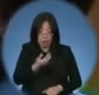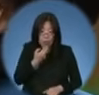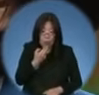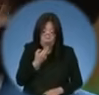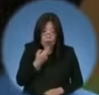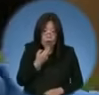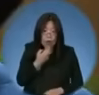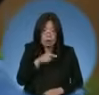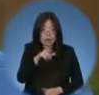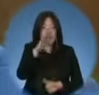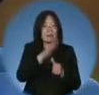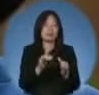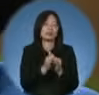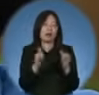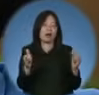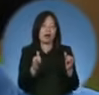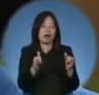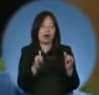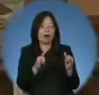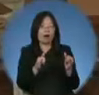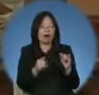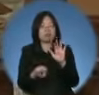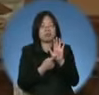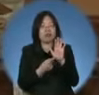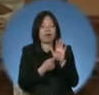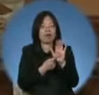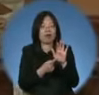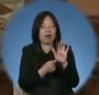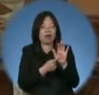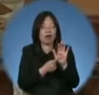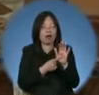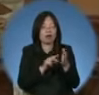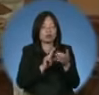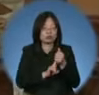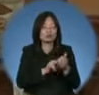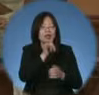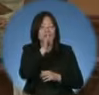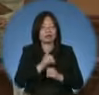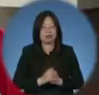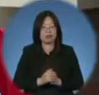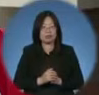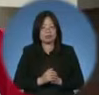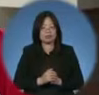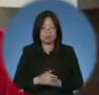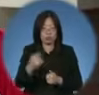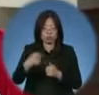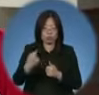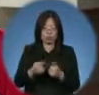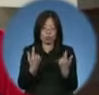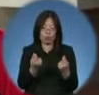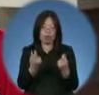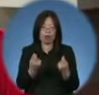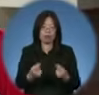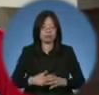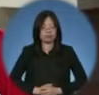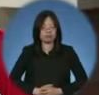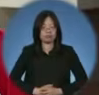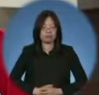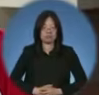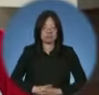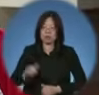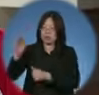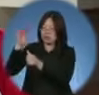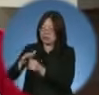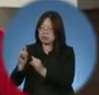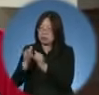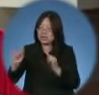넌 실패자 이런 그렇지. 메시지를 은근히 주거든요. 예, 예, 예. 뭐 저 교육도 마찬가지고요. 낙오자가